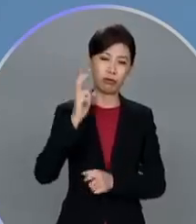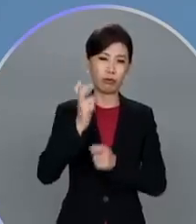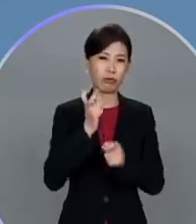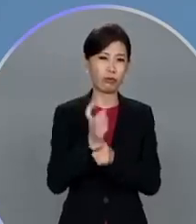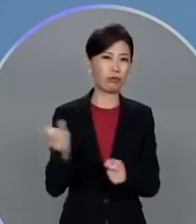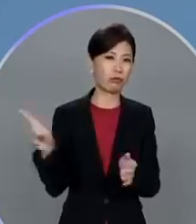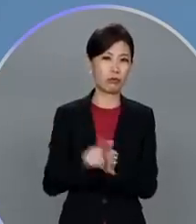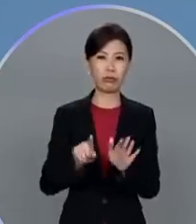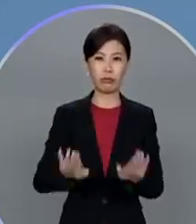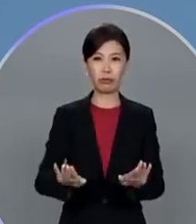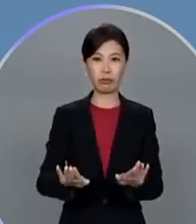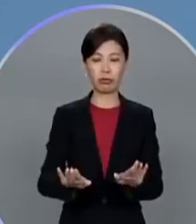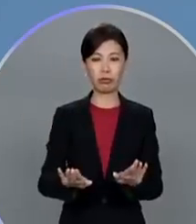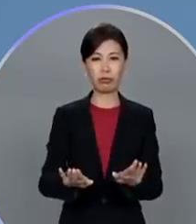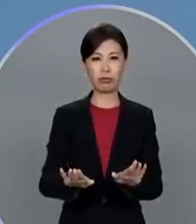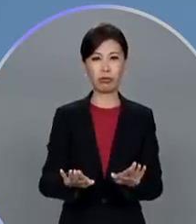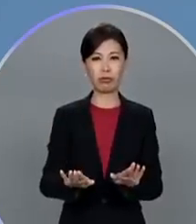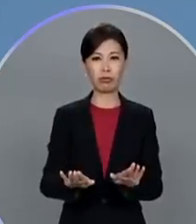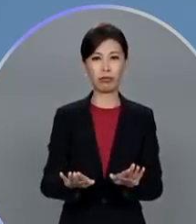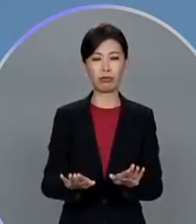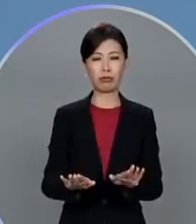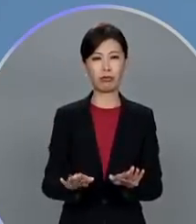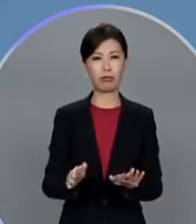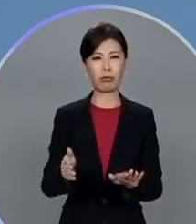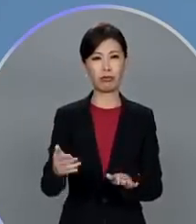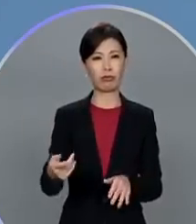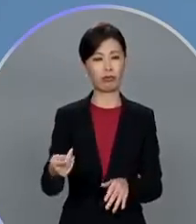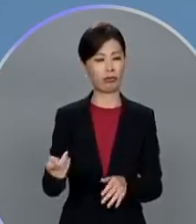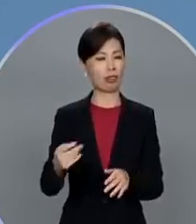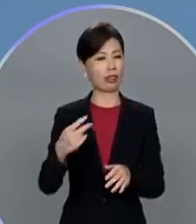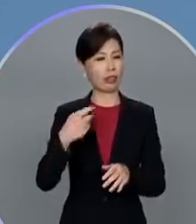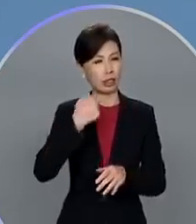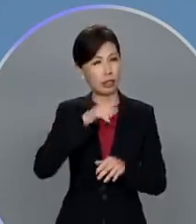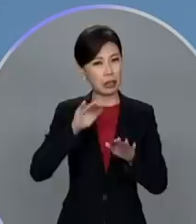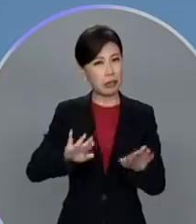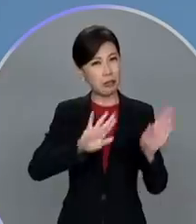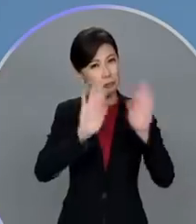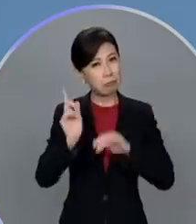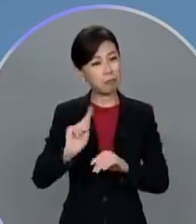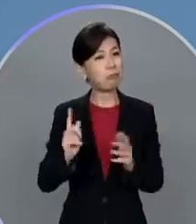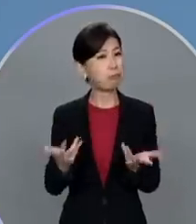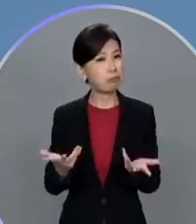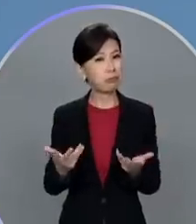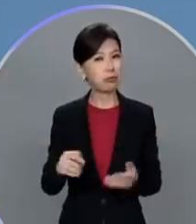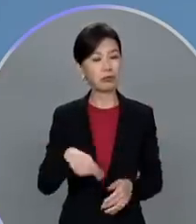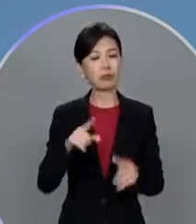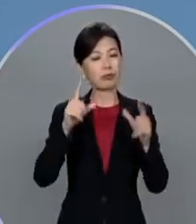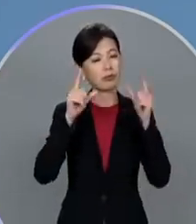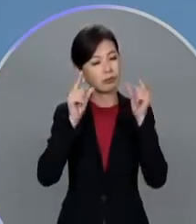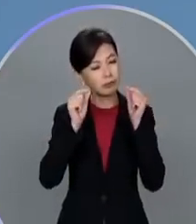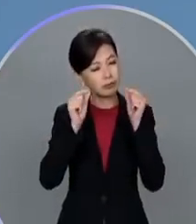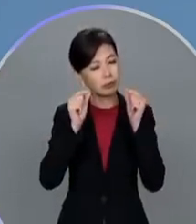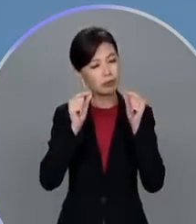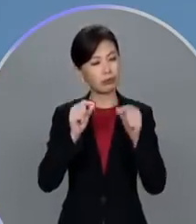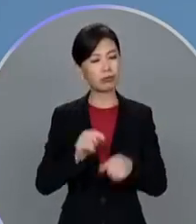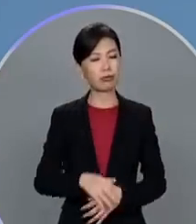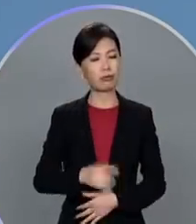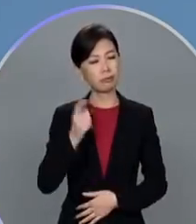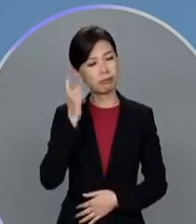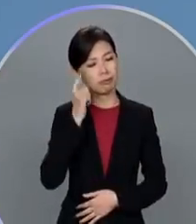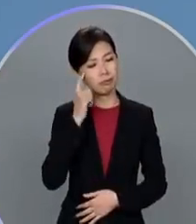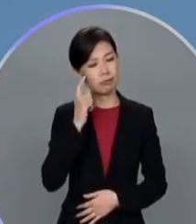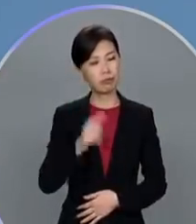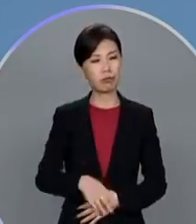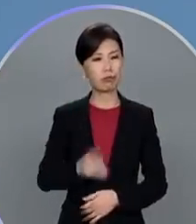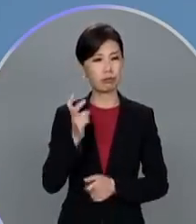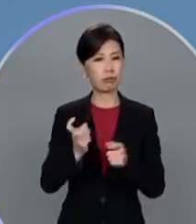来到底台湾今天的处境是如何？各位亲爱闭着眼睛的好朋友，